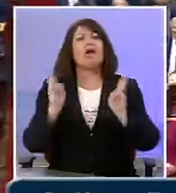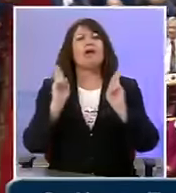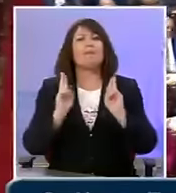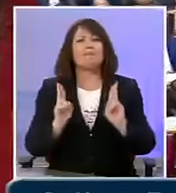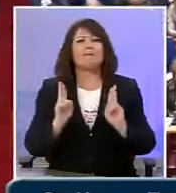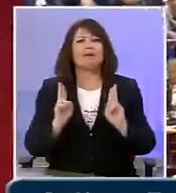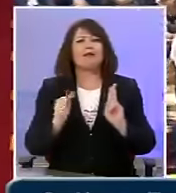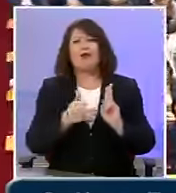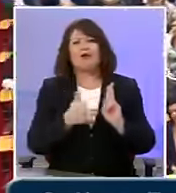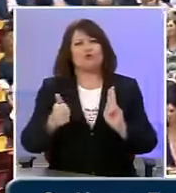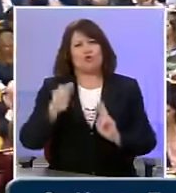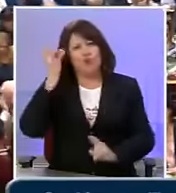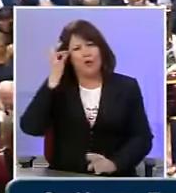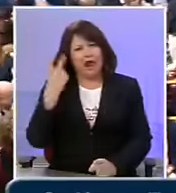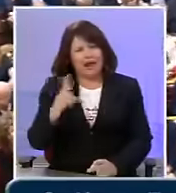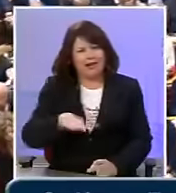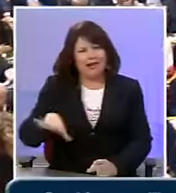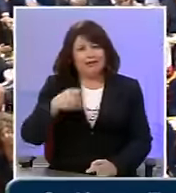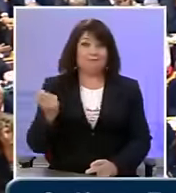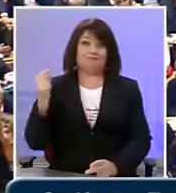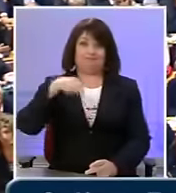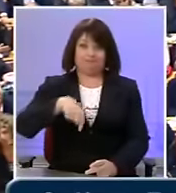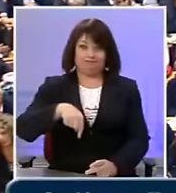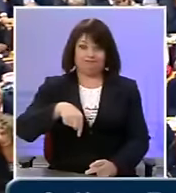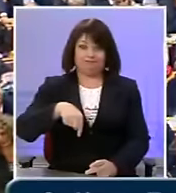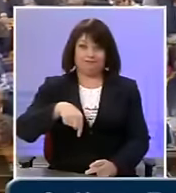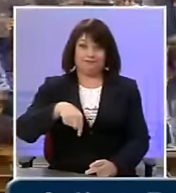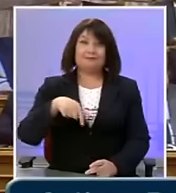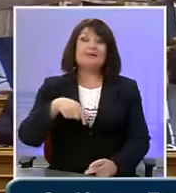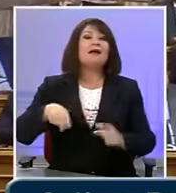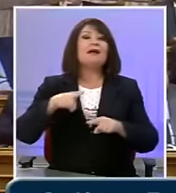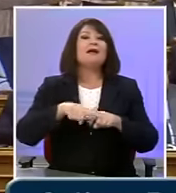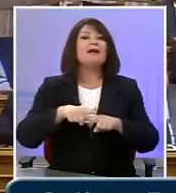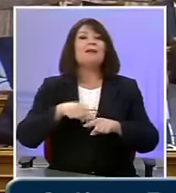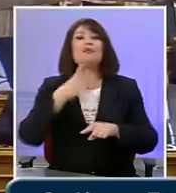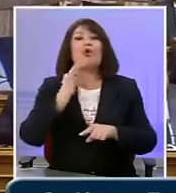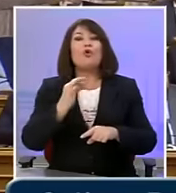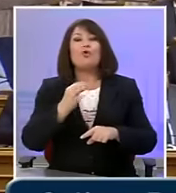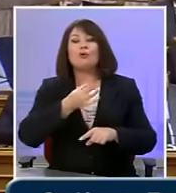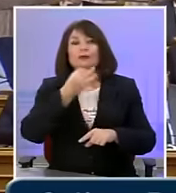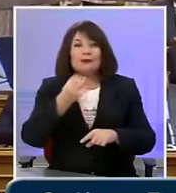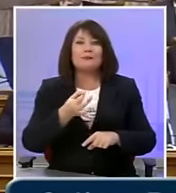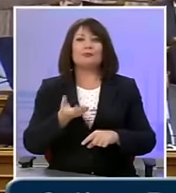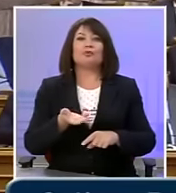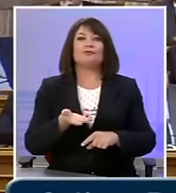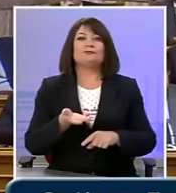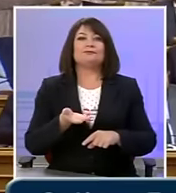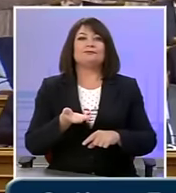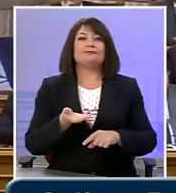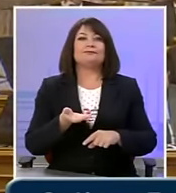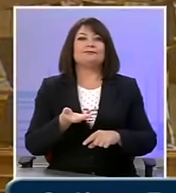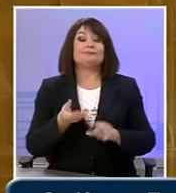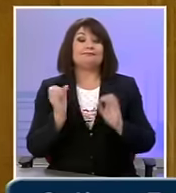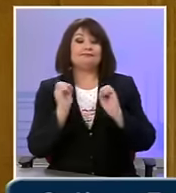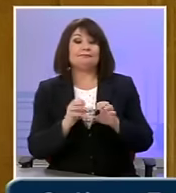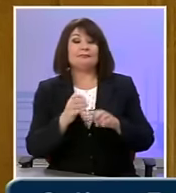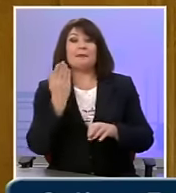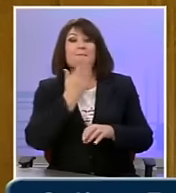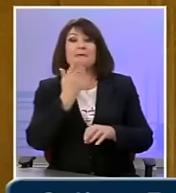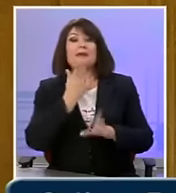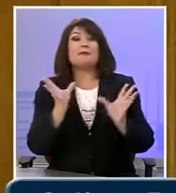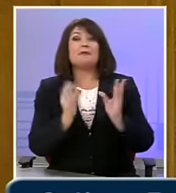των γαλλικών σύνορων. Έρχομαι σήμερα λοιπόν στην Ελλάδα για να χαιρετήσω το δίδαγμα